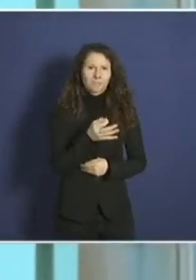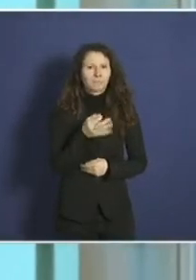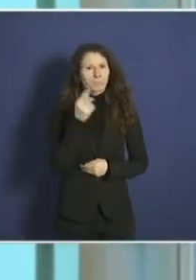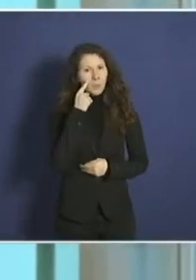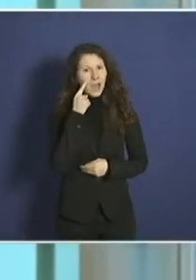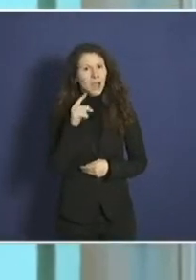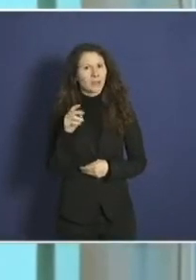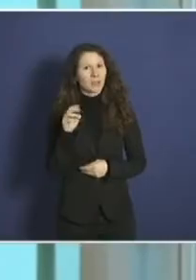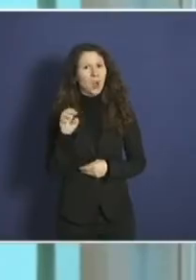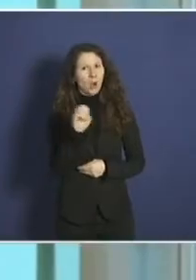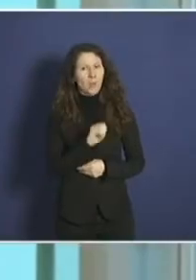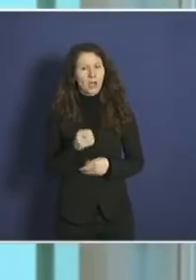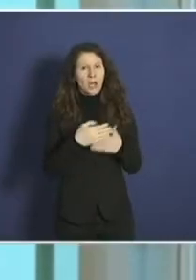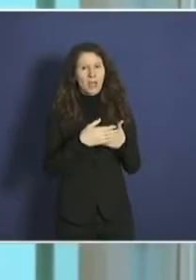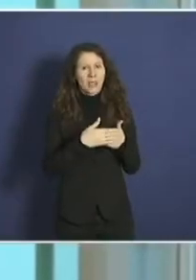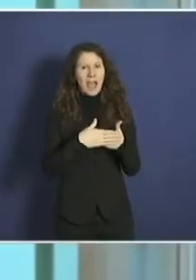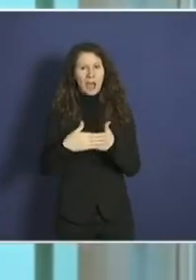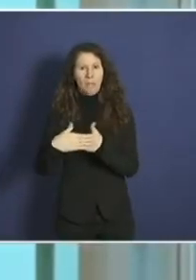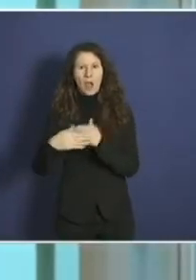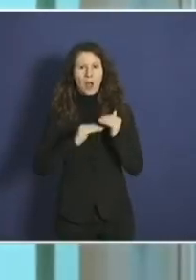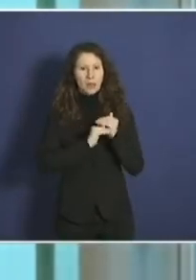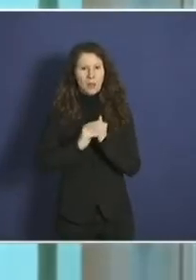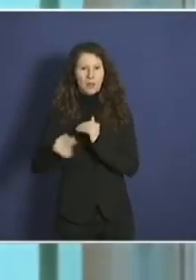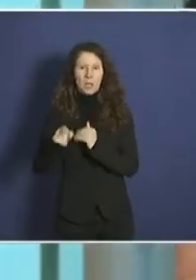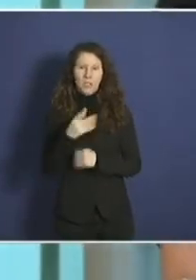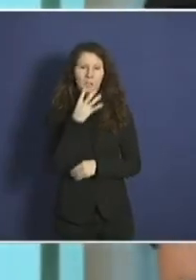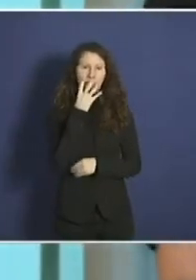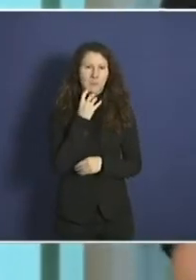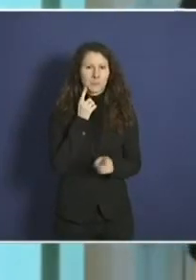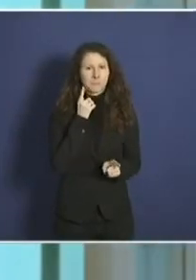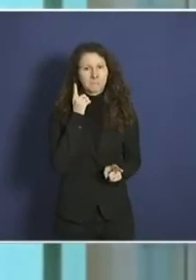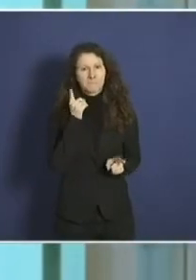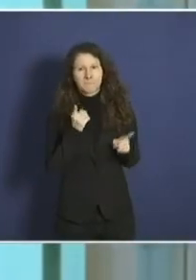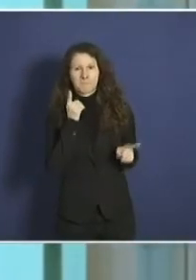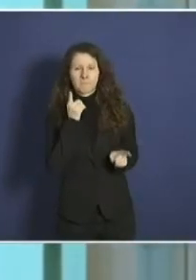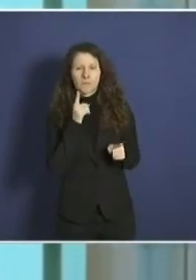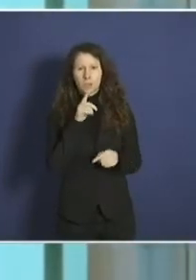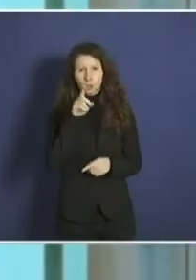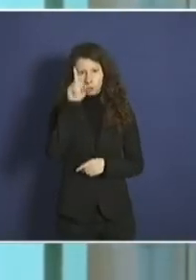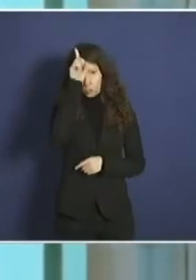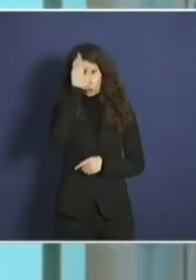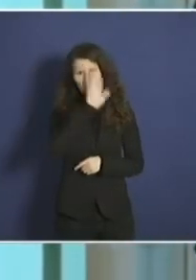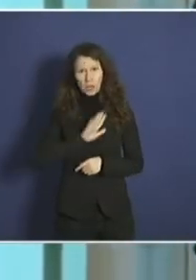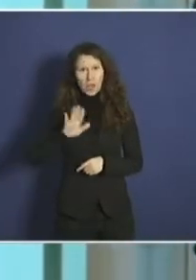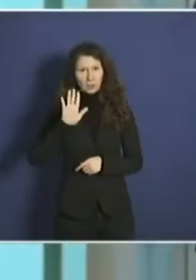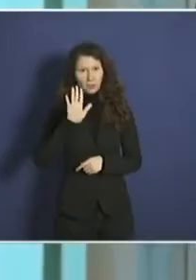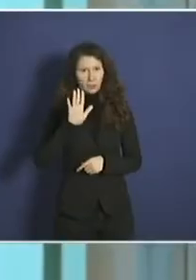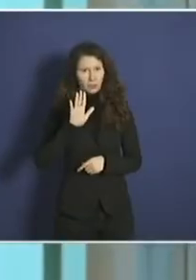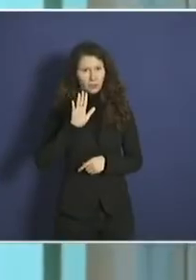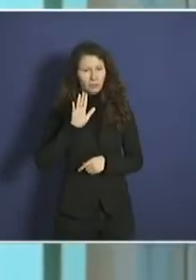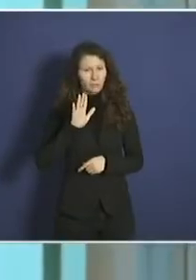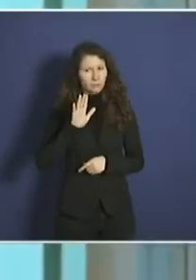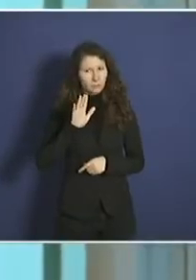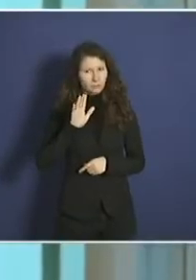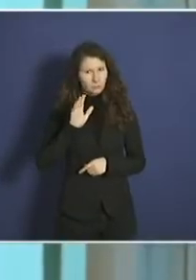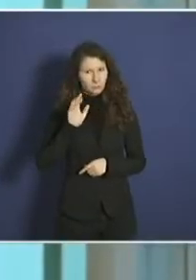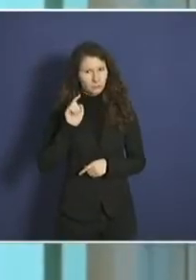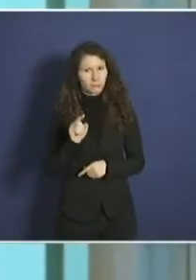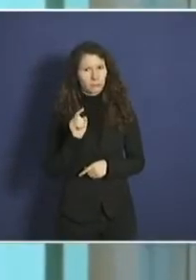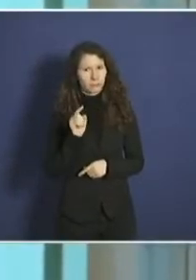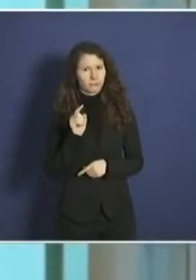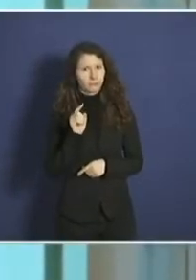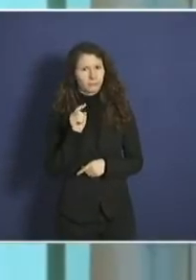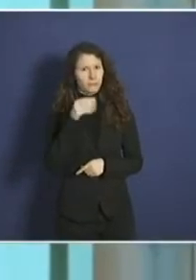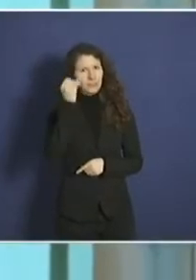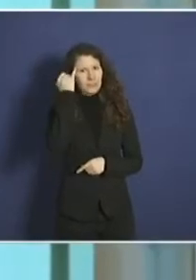europäischen Nachbarländern schon laut wird, dass von deutscher Seite erneute Grenzkontrollen ins Gespräch kommen, dass